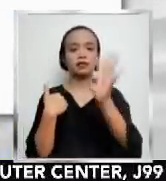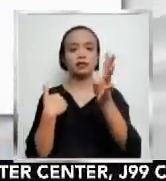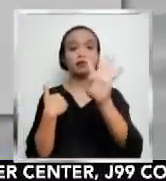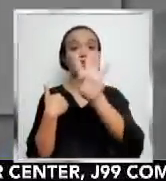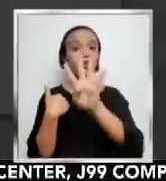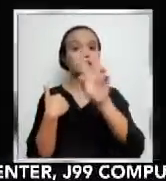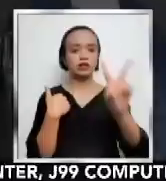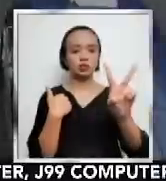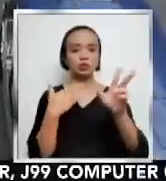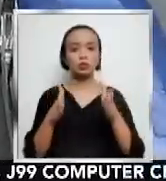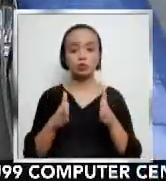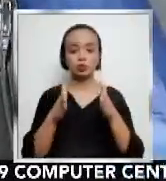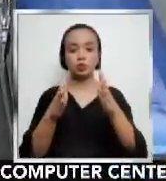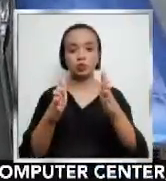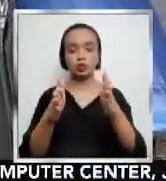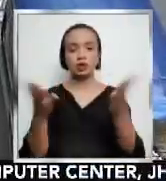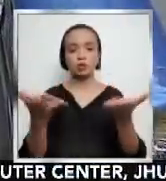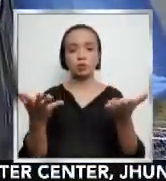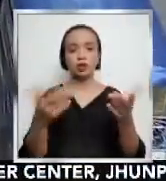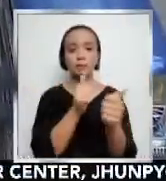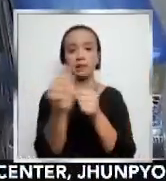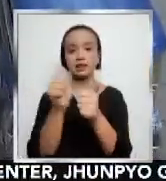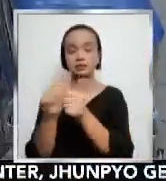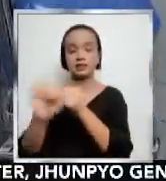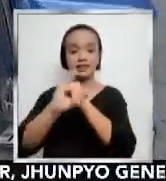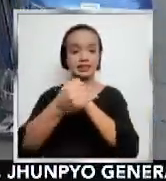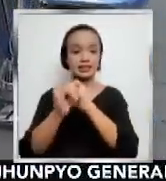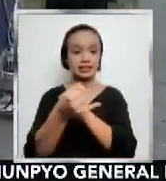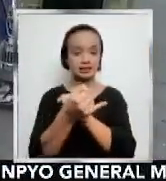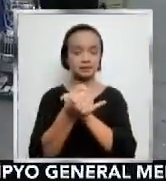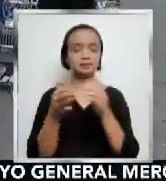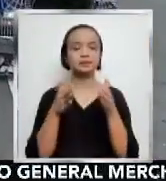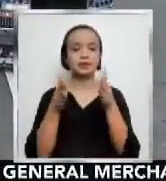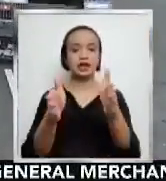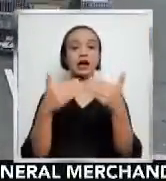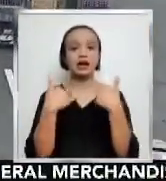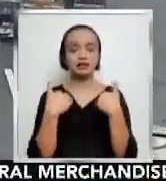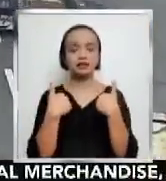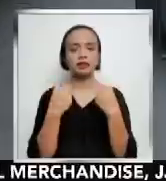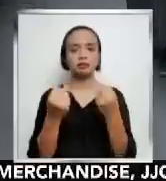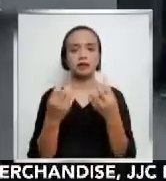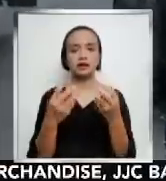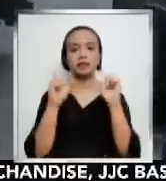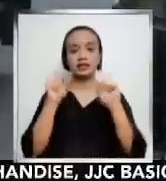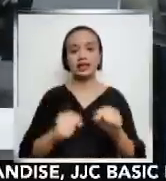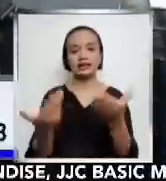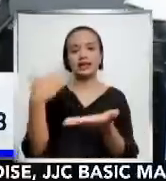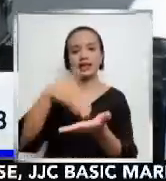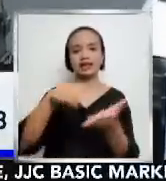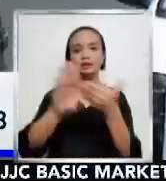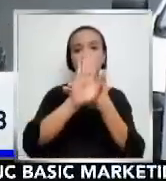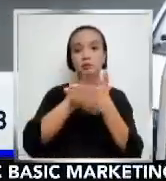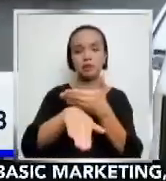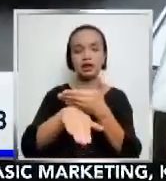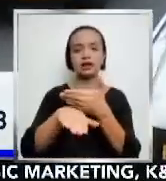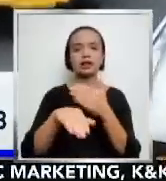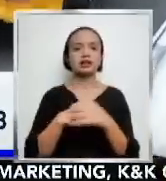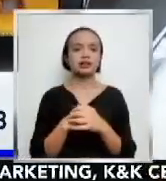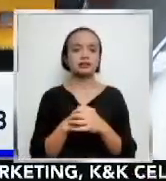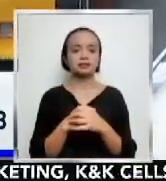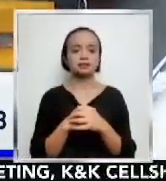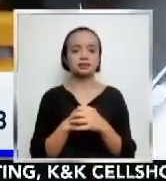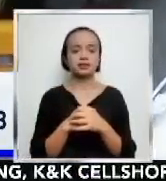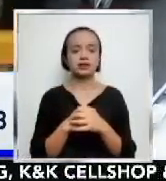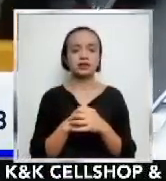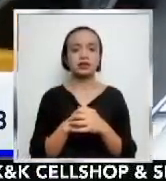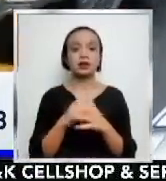ruta ng mga jeep. Tinatayang 9,000 mga units ng mga jeep ang makakapasada ulit sa mga rutang nakasanayan na nila. Epektibo